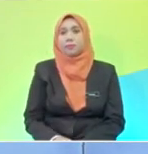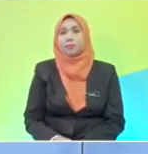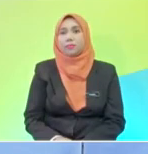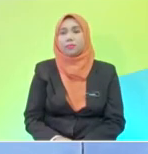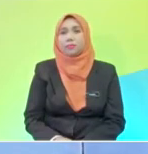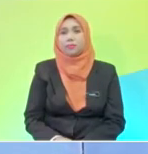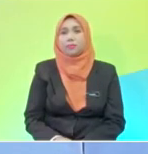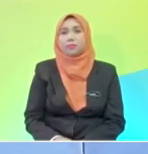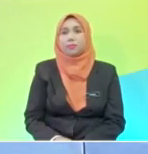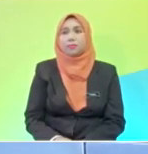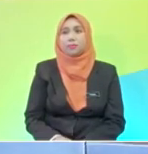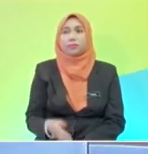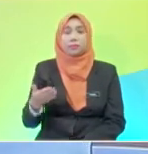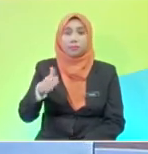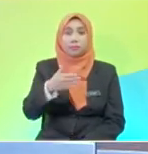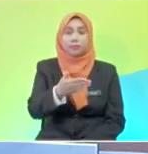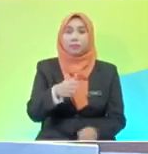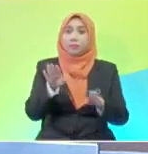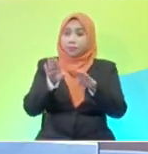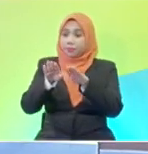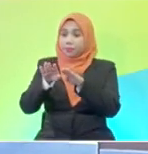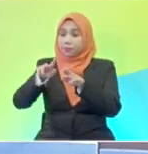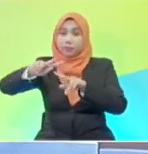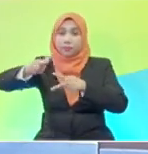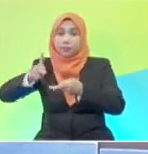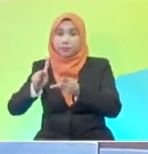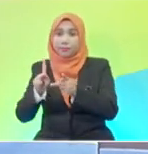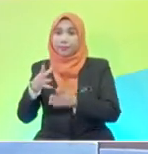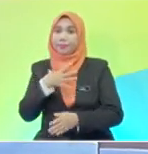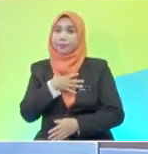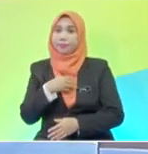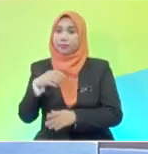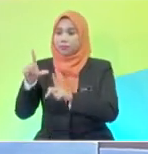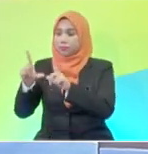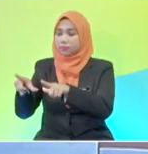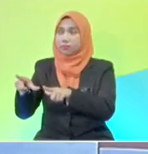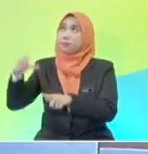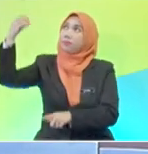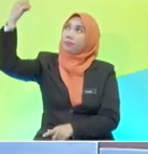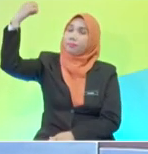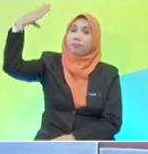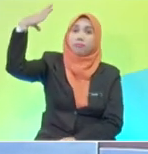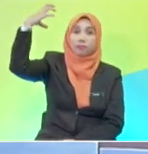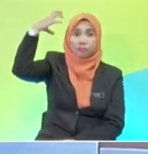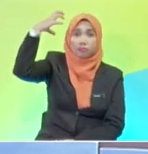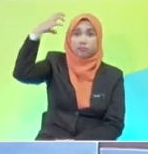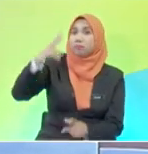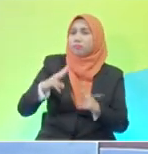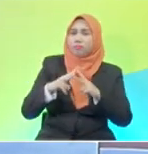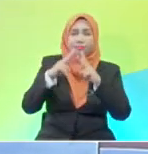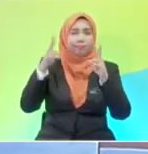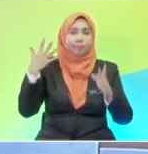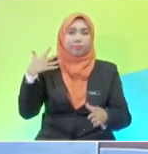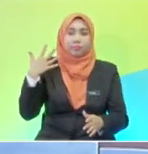ikan yang dalam bekas putih itu dia dijemur di bawah matahari yang terik ikan yang